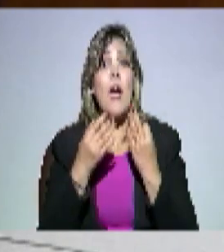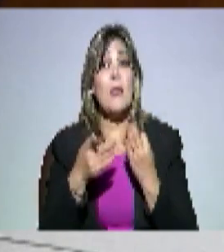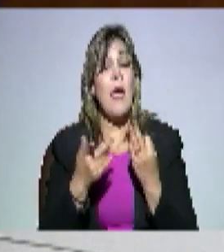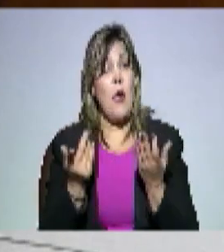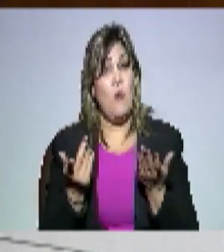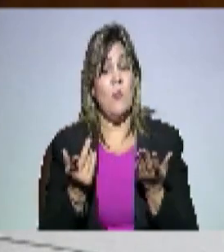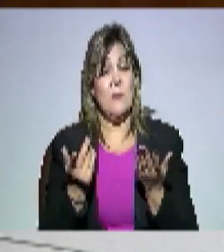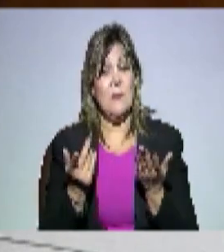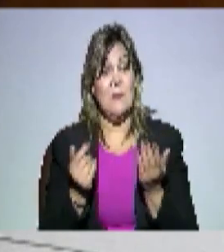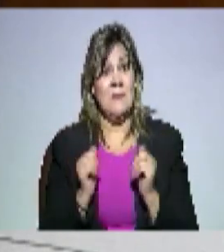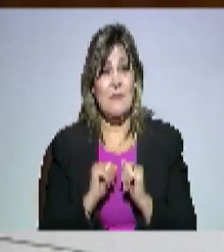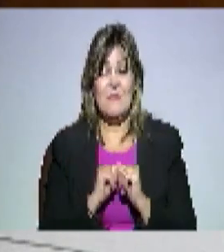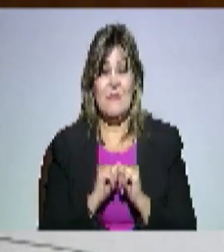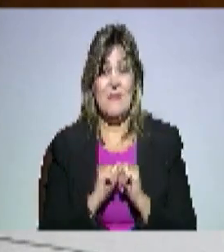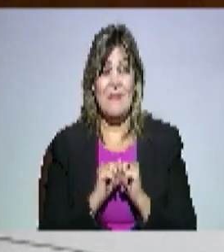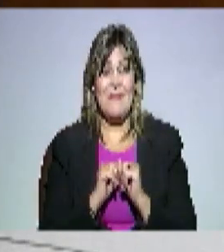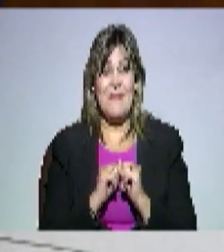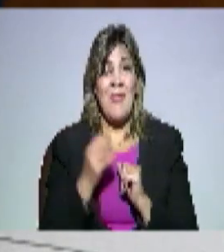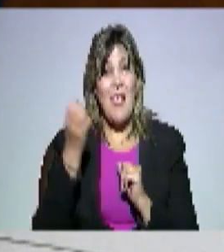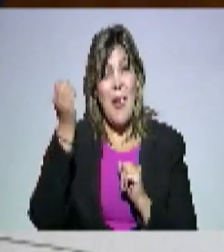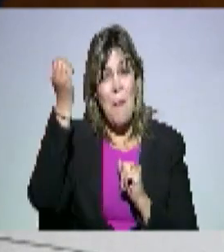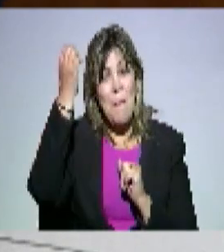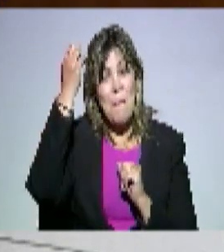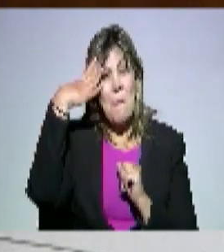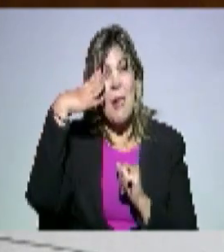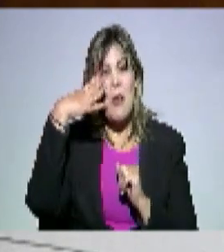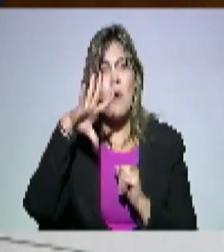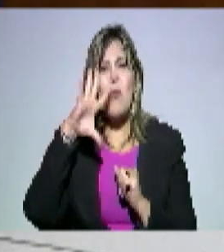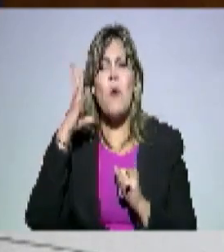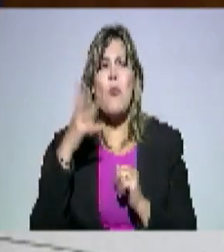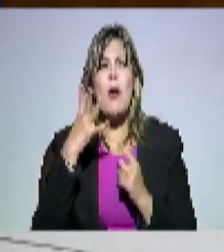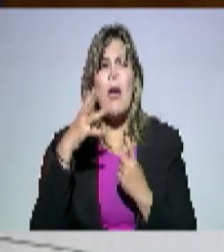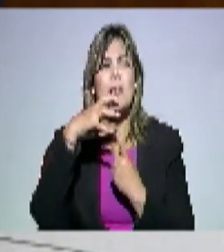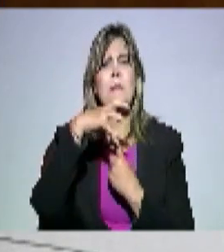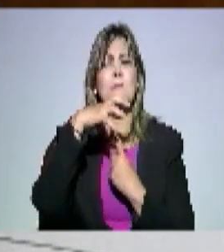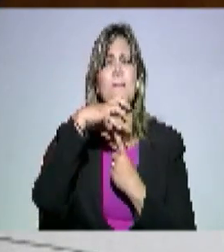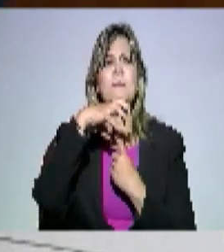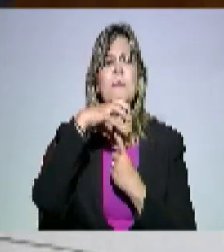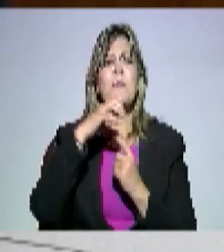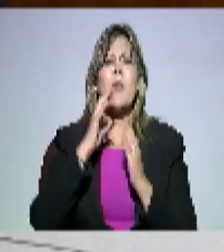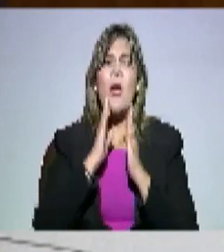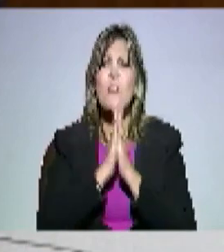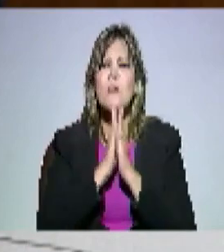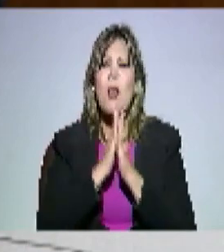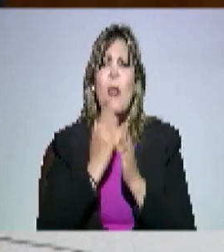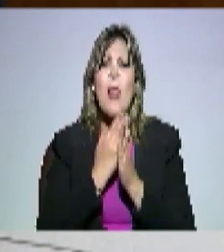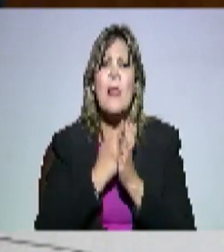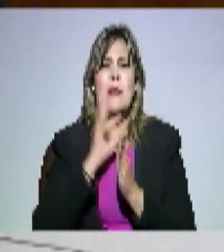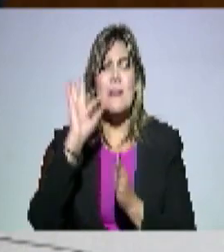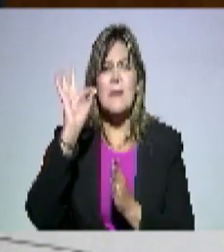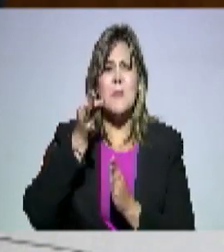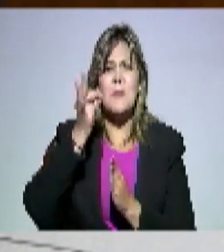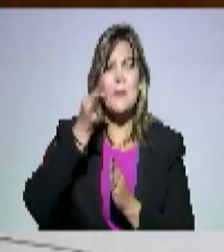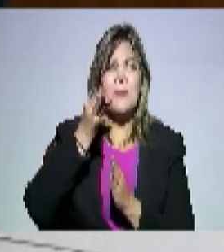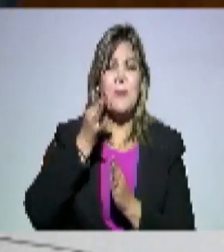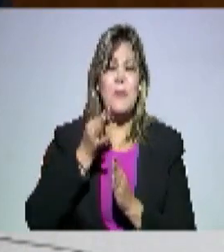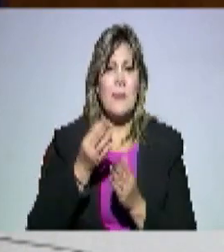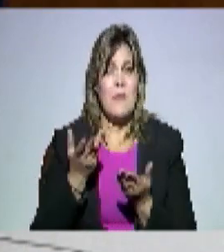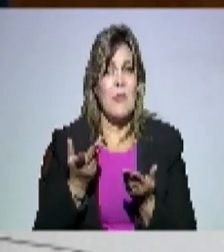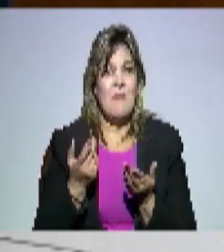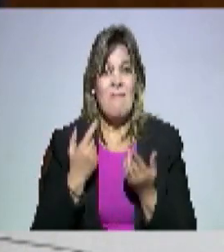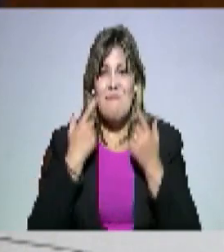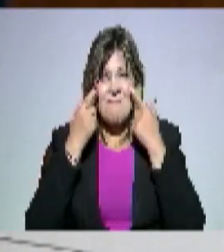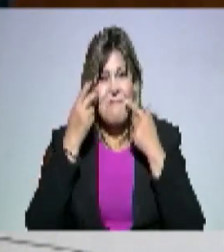احب اعدائكم باركوا ل عينيكم احسنوا مبغضيكم صلوا لاجل الذين يسيئون اليكم مين